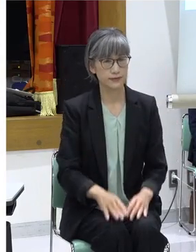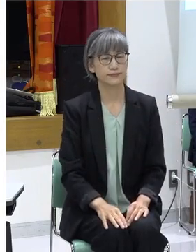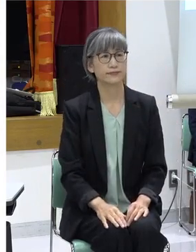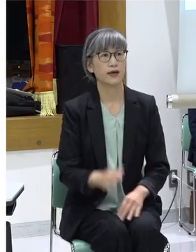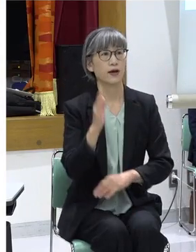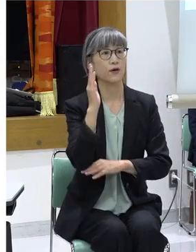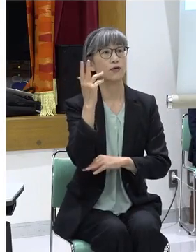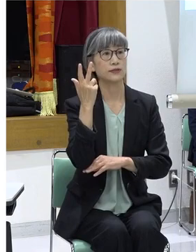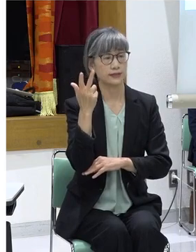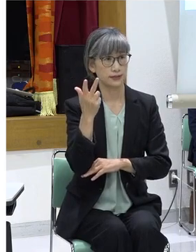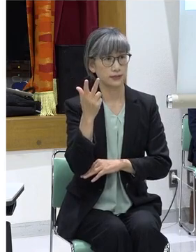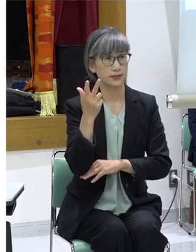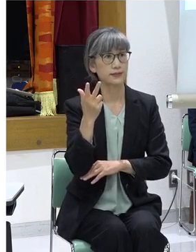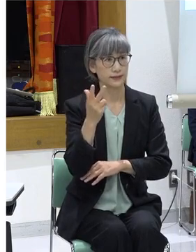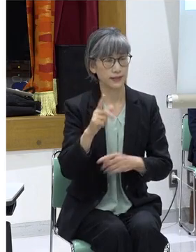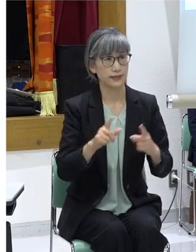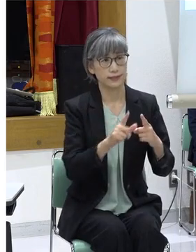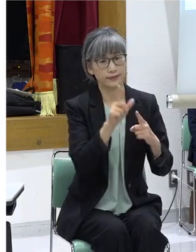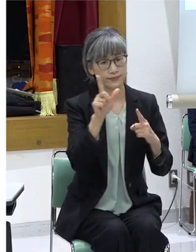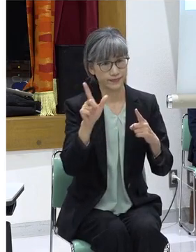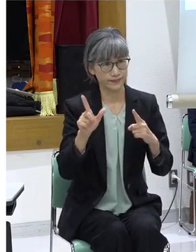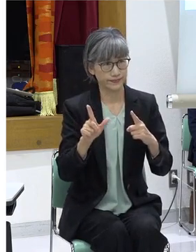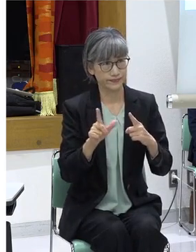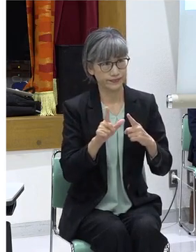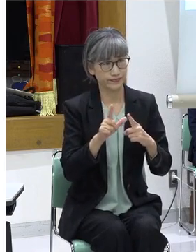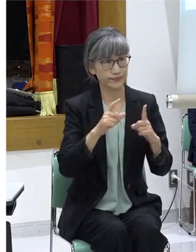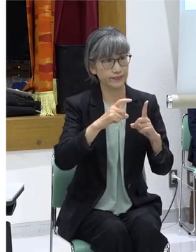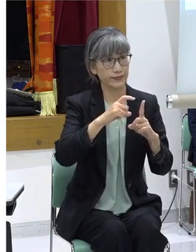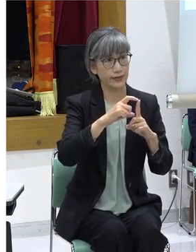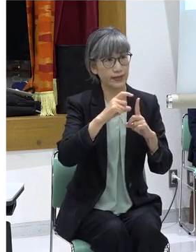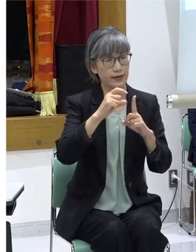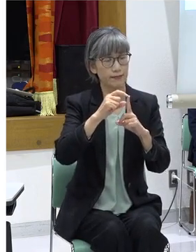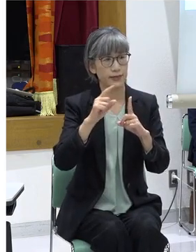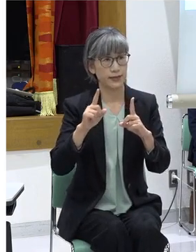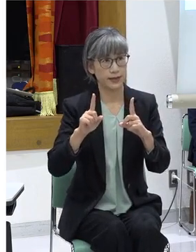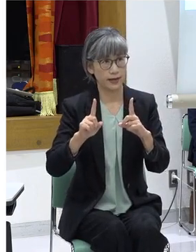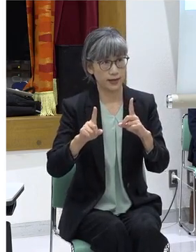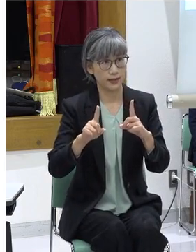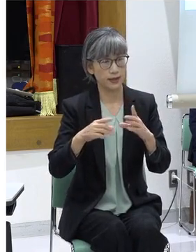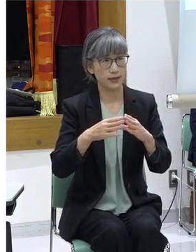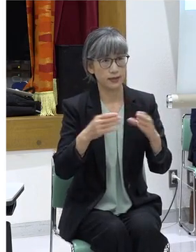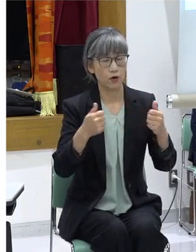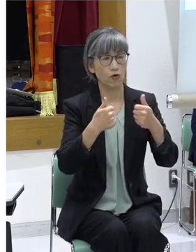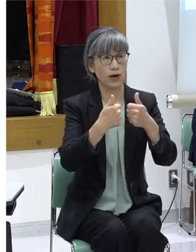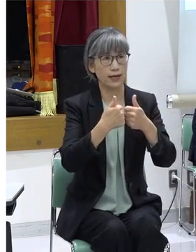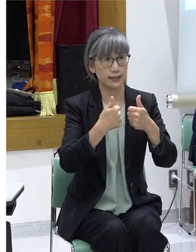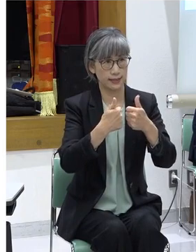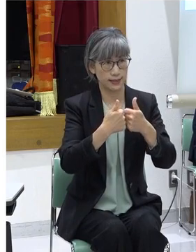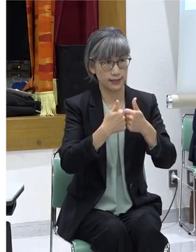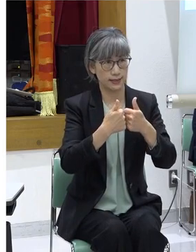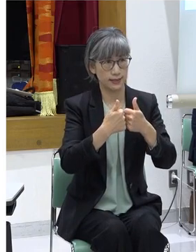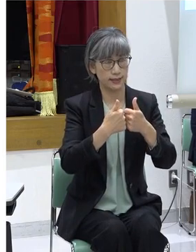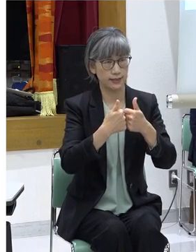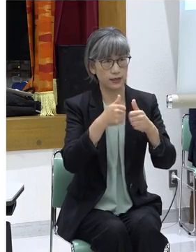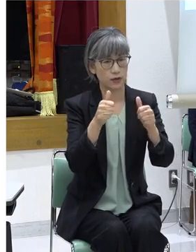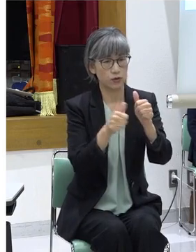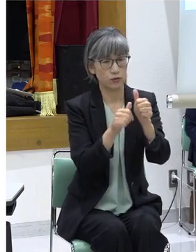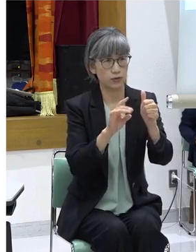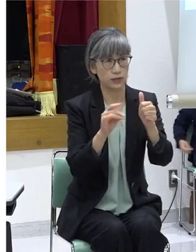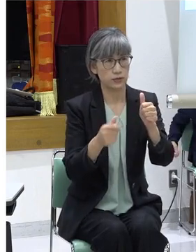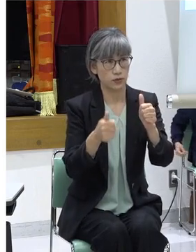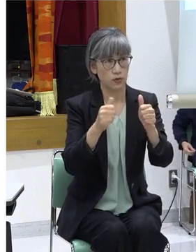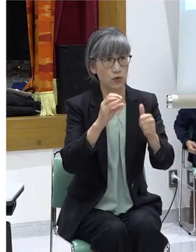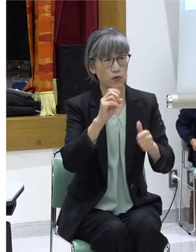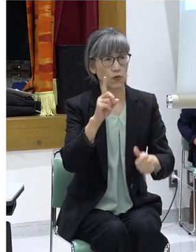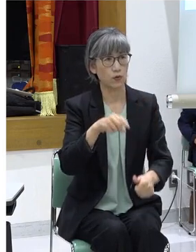講師は特定非営利活動法人 DPI 日本会議副議長